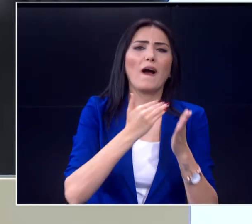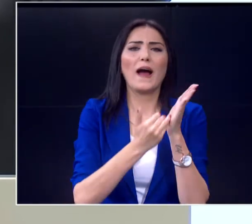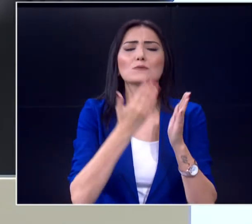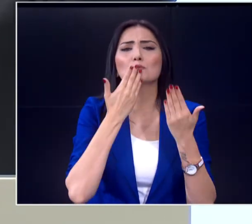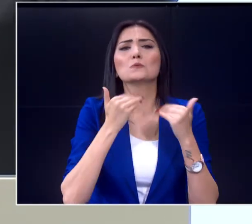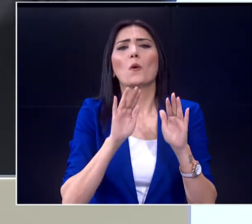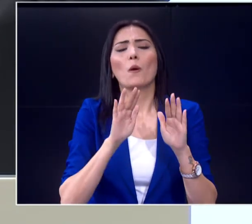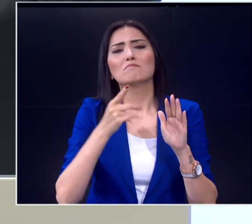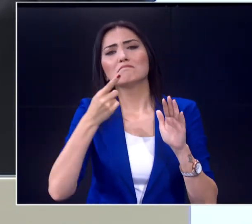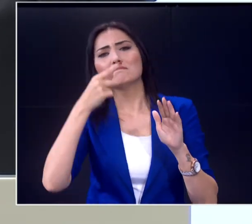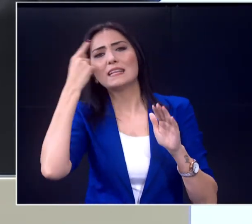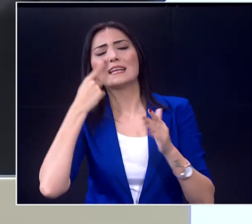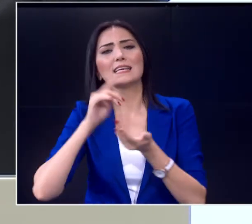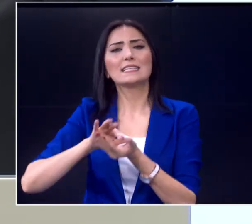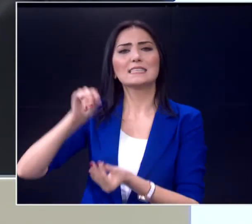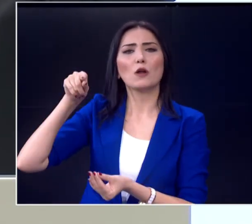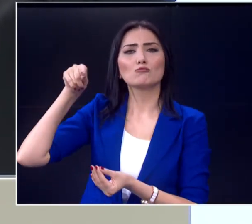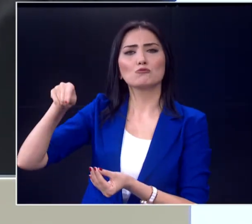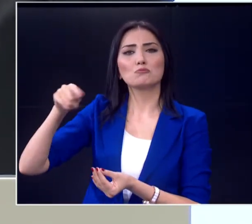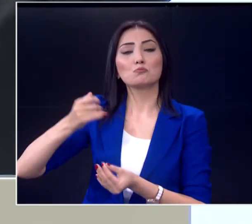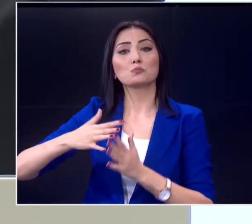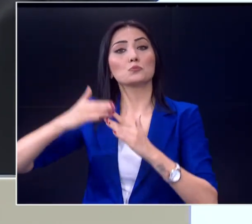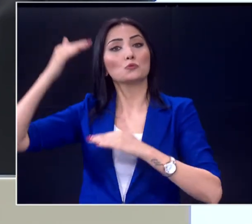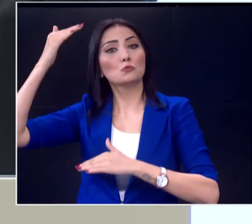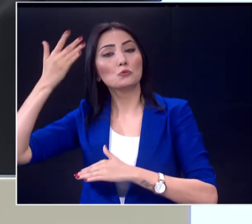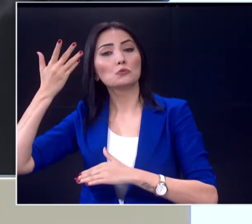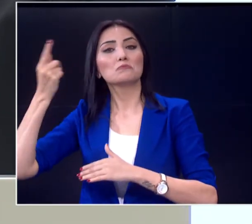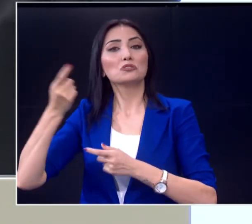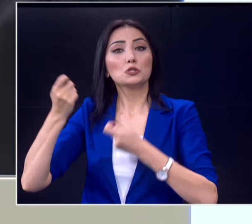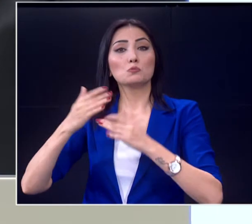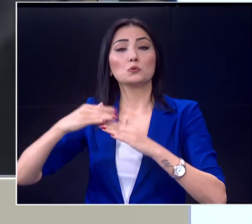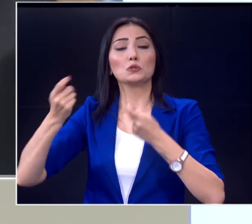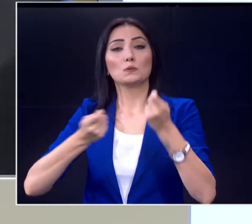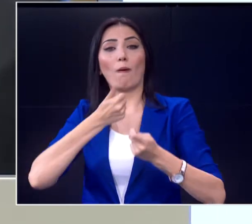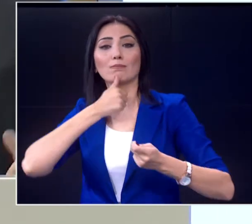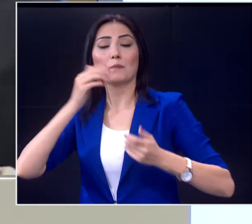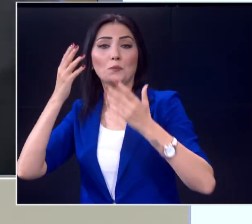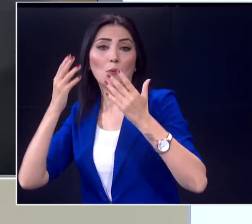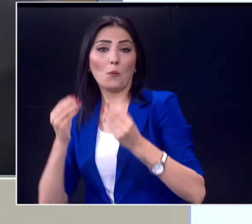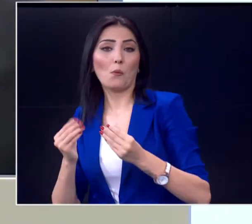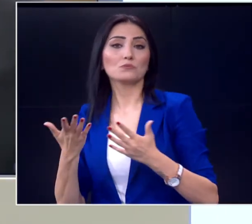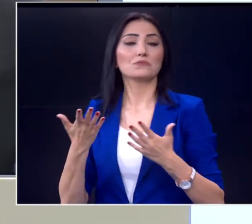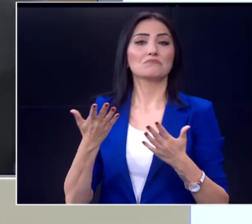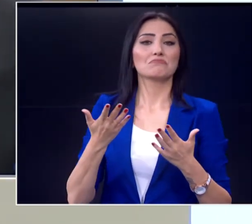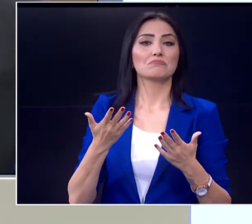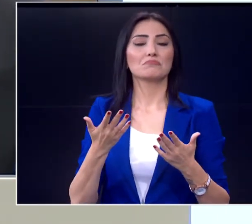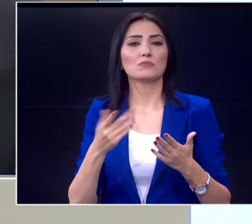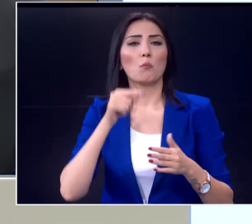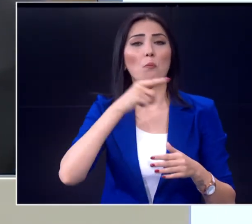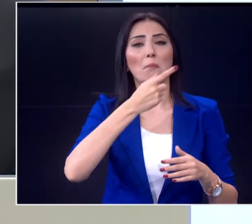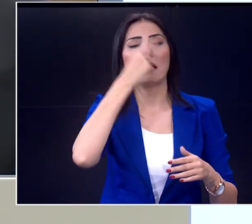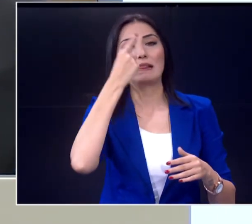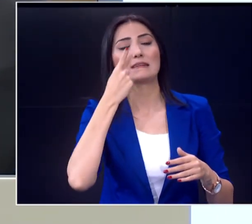insanlar efendim şu mevkilere gelir, bu kadar büyük iş adam olur. Belirli insanlar